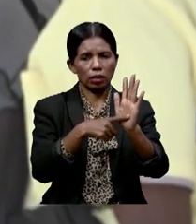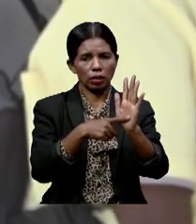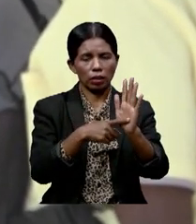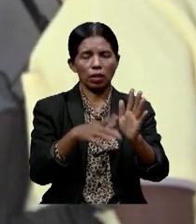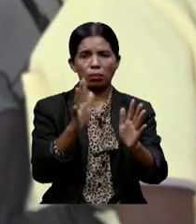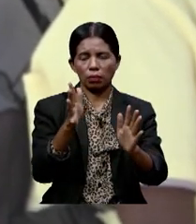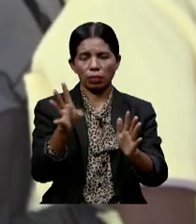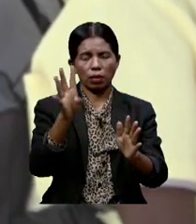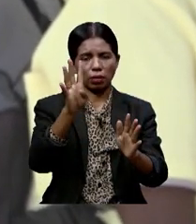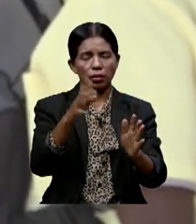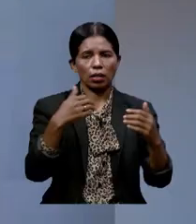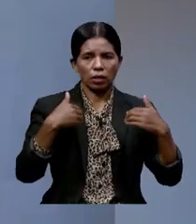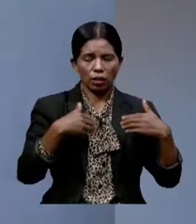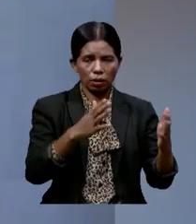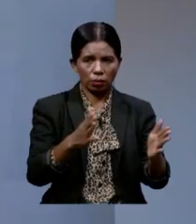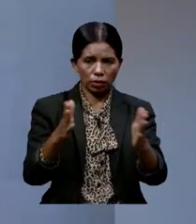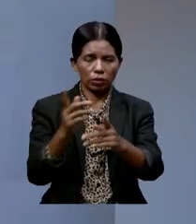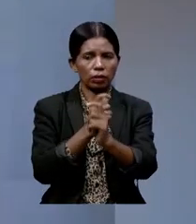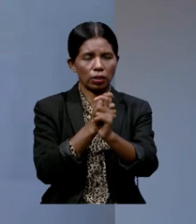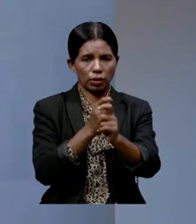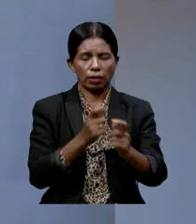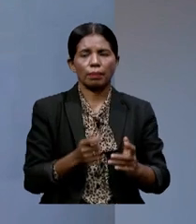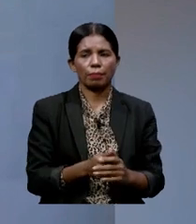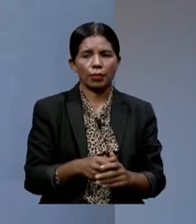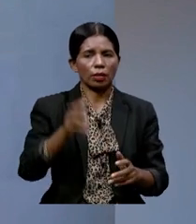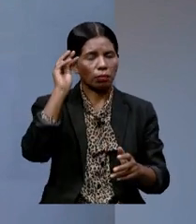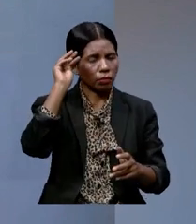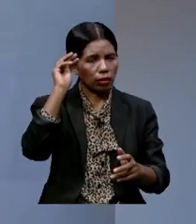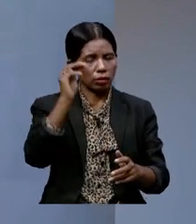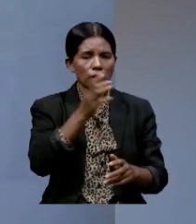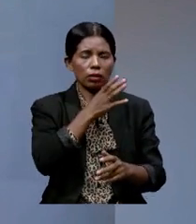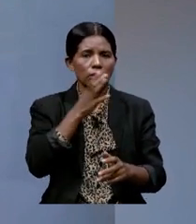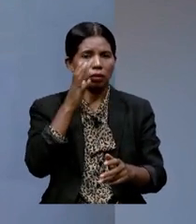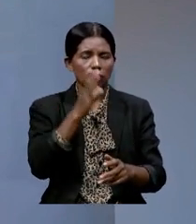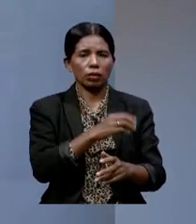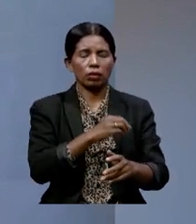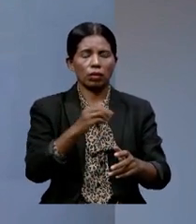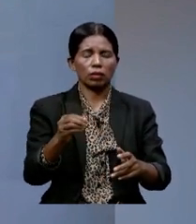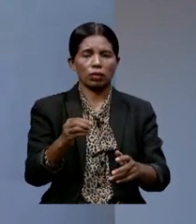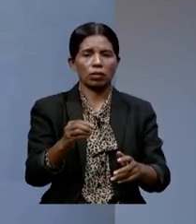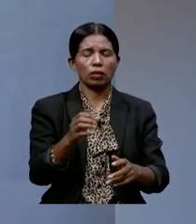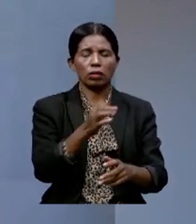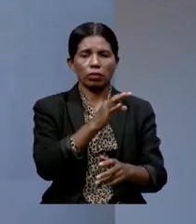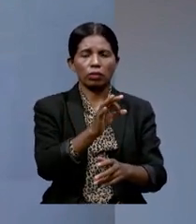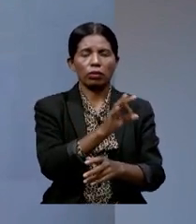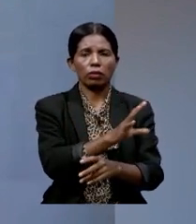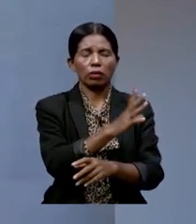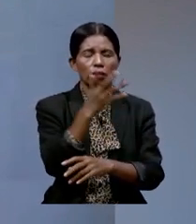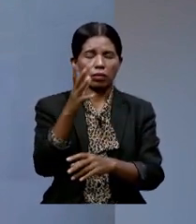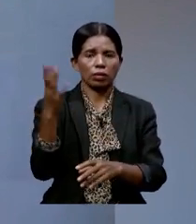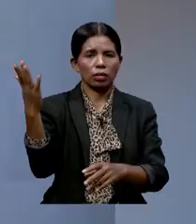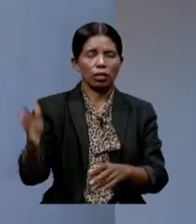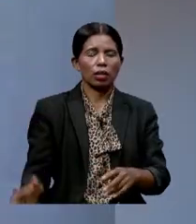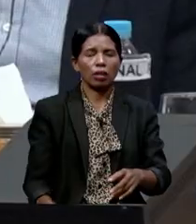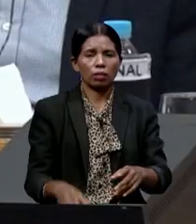nur resinghat se ia prosesu teste. Alen dene Ministério Agricultura, Pecuária, Pesca no Floresta Mos resista asu ia município